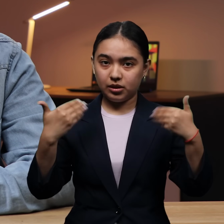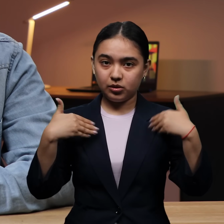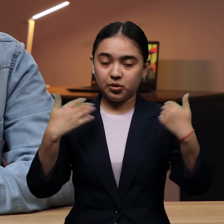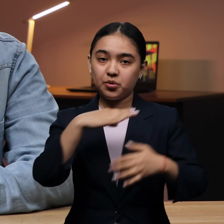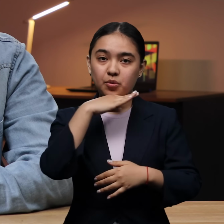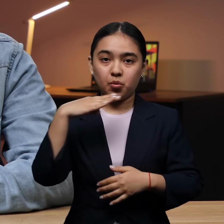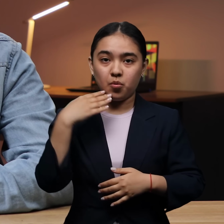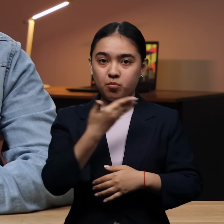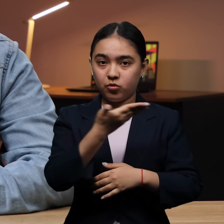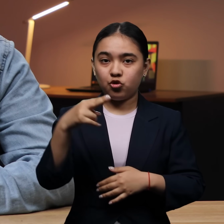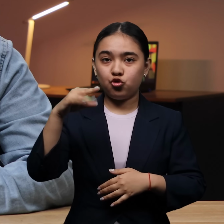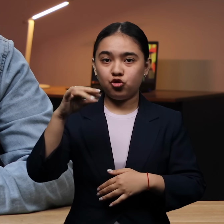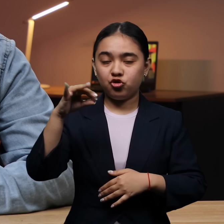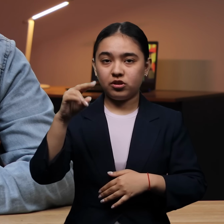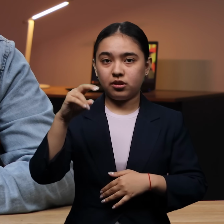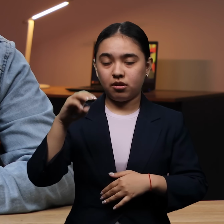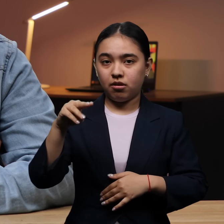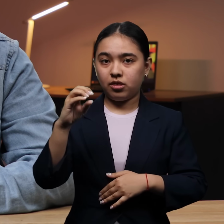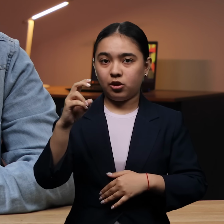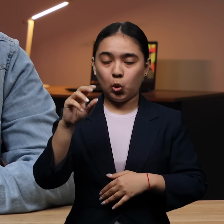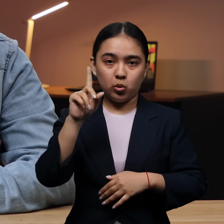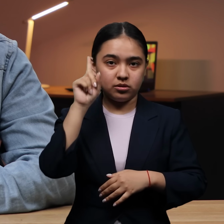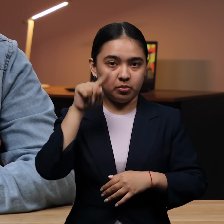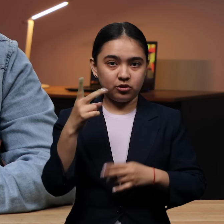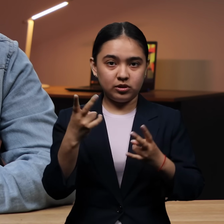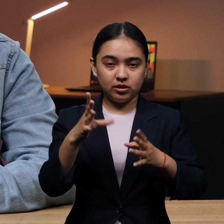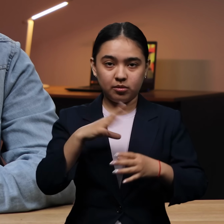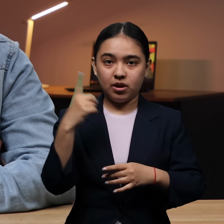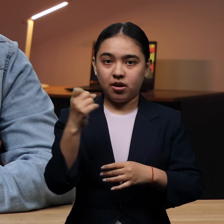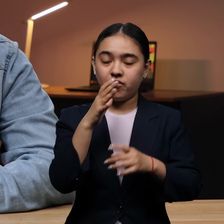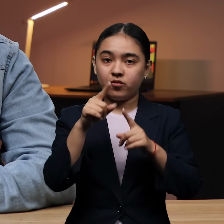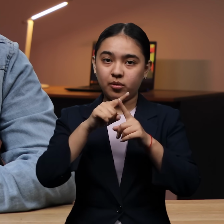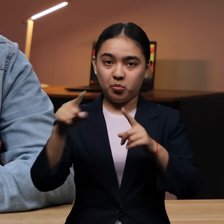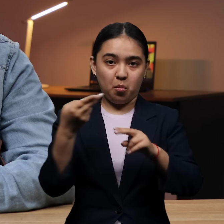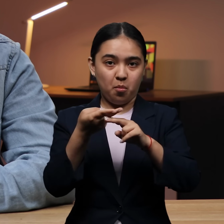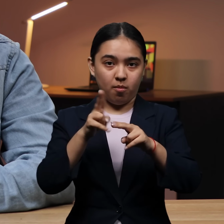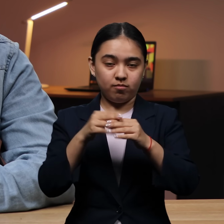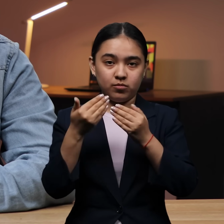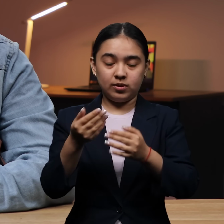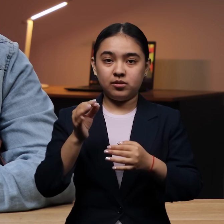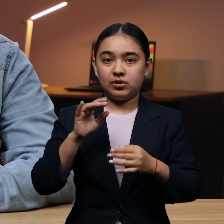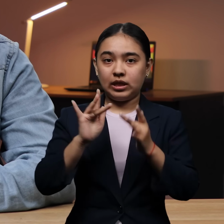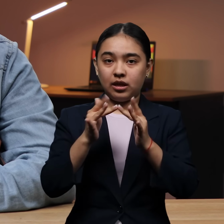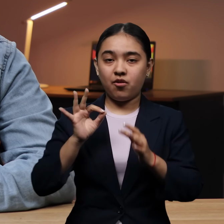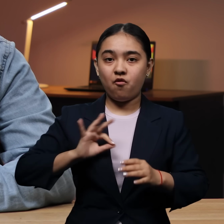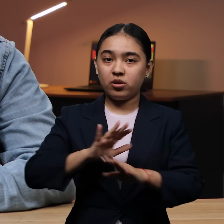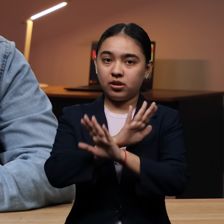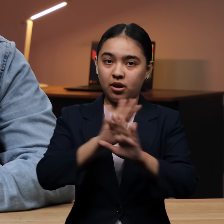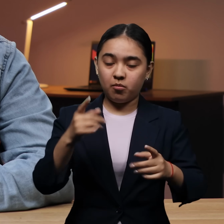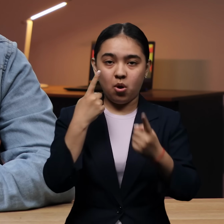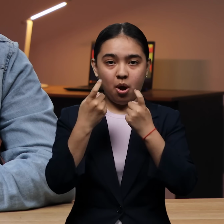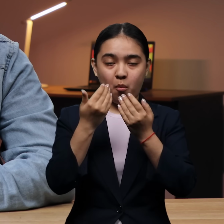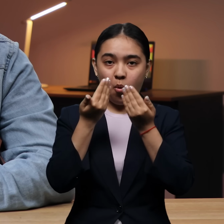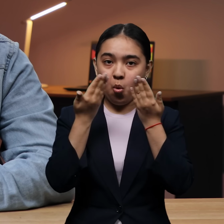Assalomu alaykum. Ko'pchiligingiz digital detox degan narsani bilsangiz kerak. Hafta davomida mana bu matohdan, internetdan